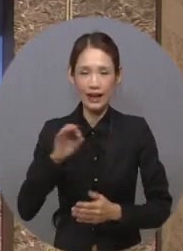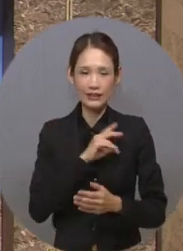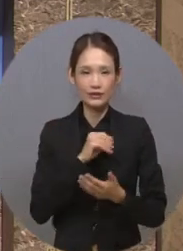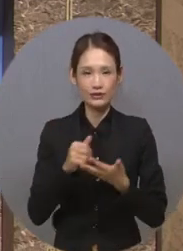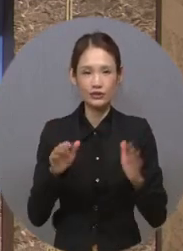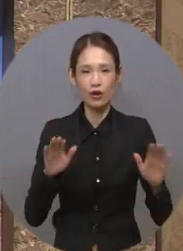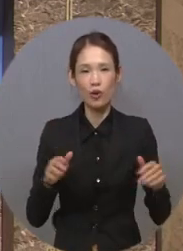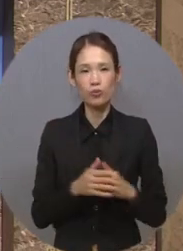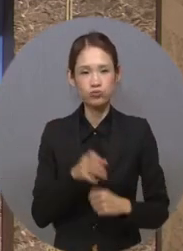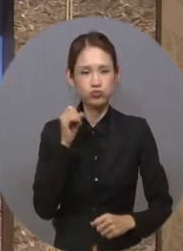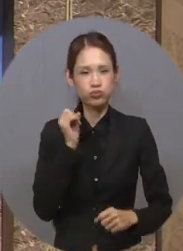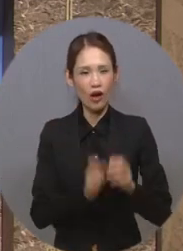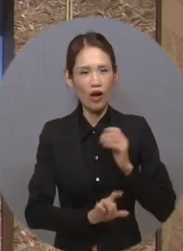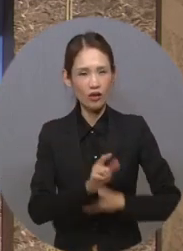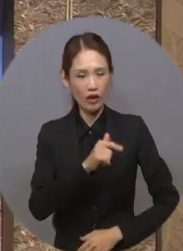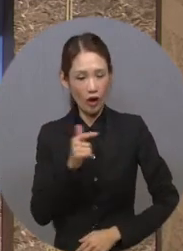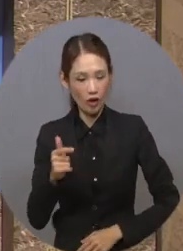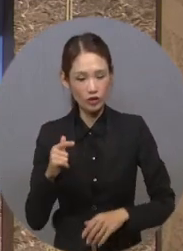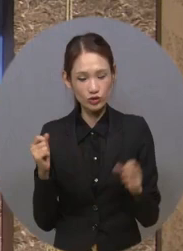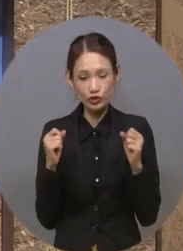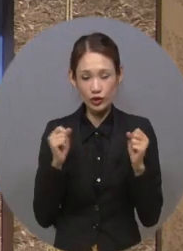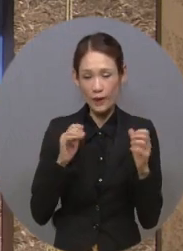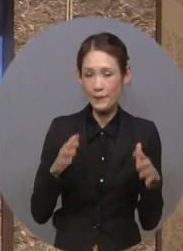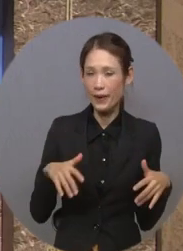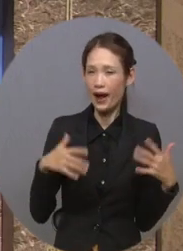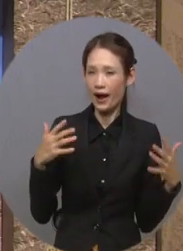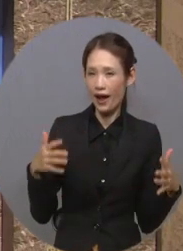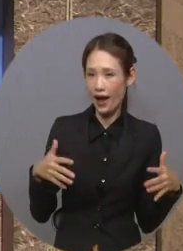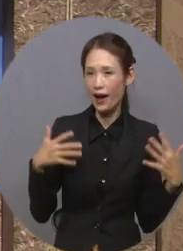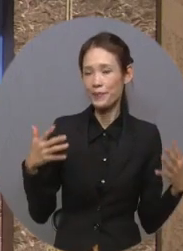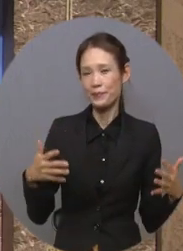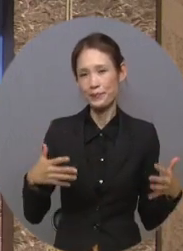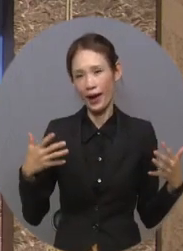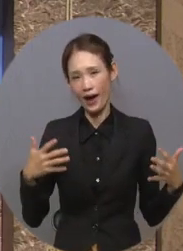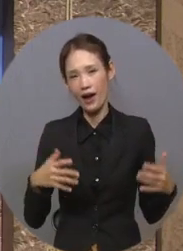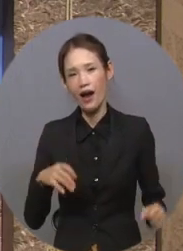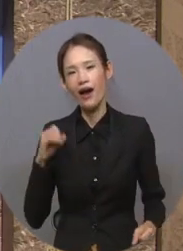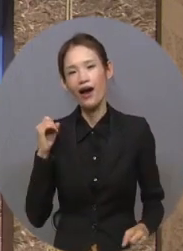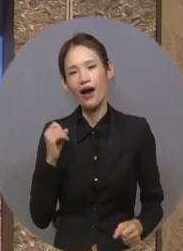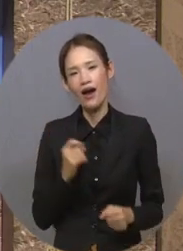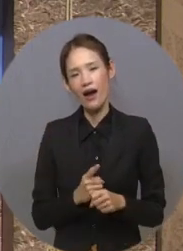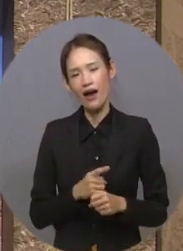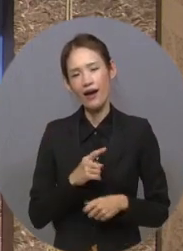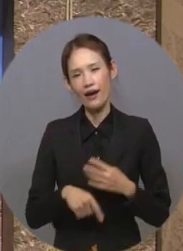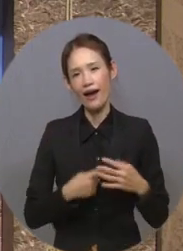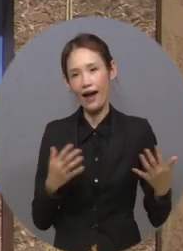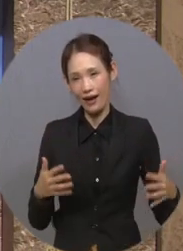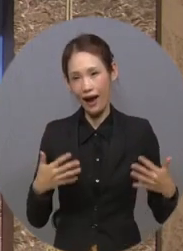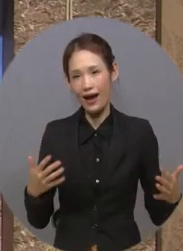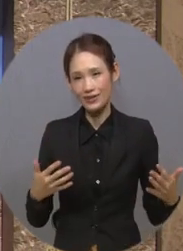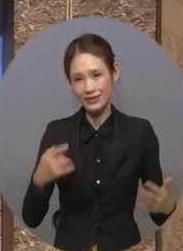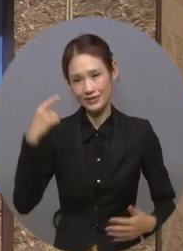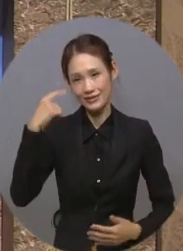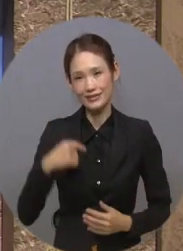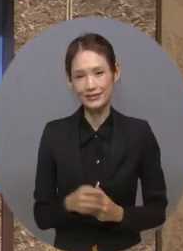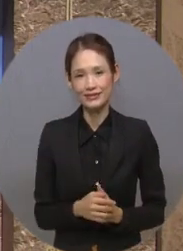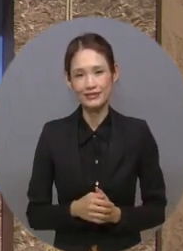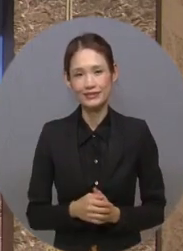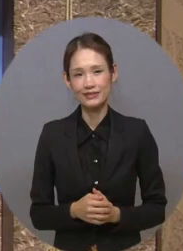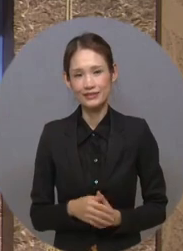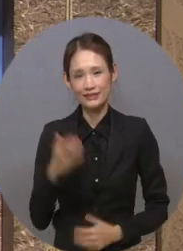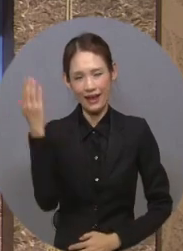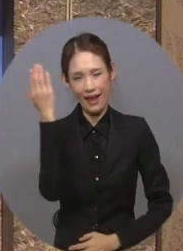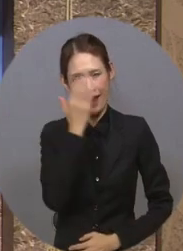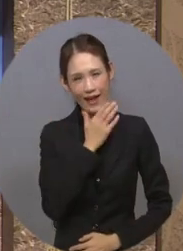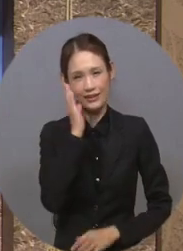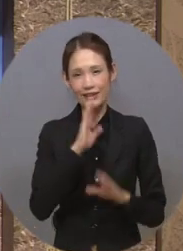어느덧 아침 저녁 이렇게 찬바람이 솔솔 불어오는 것이 정말 이제 가을이 선뜻 다가온 것 같습니다. 청명한